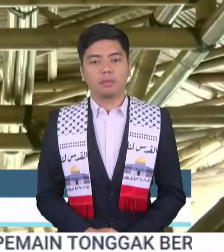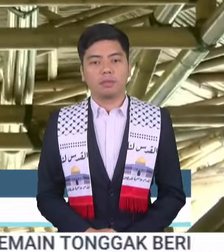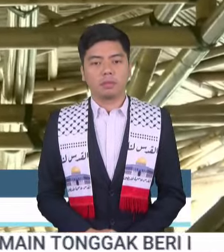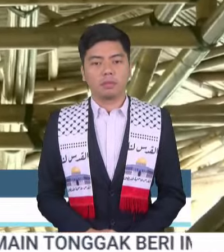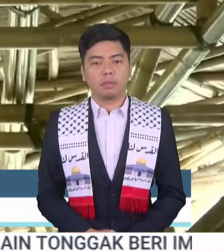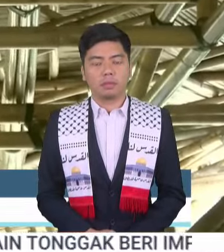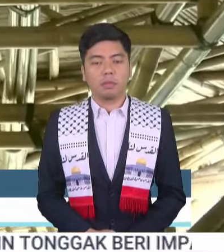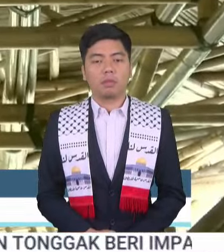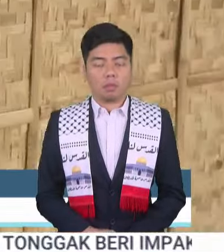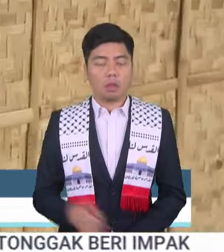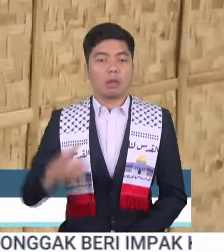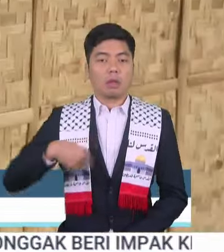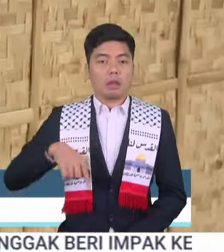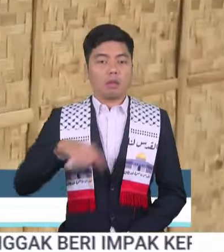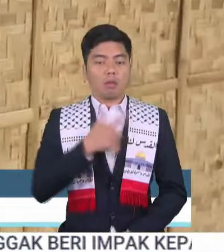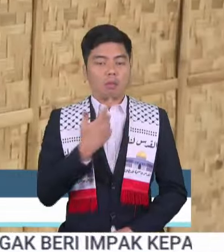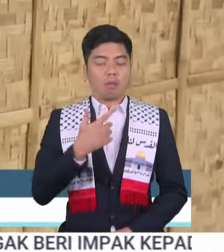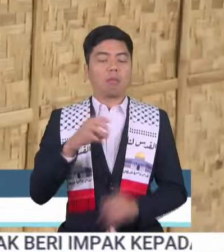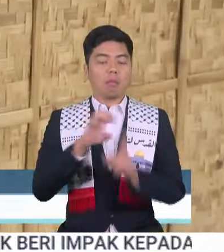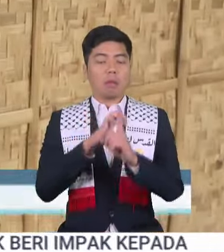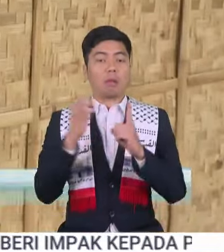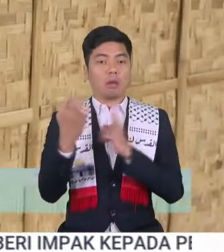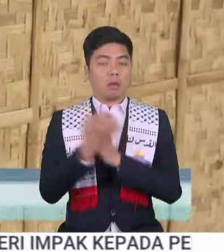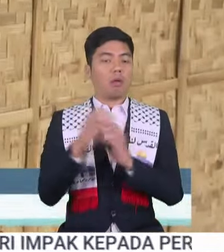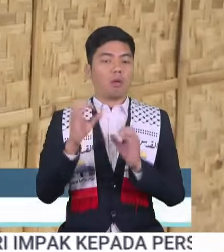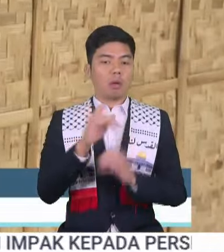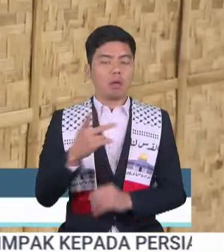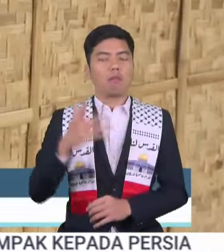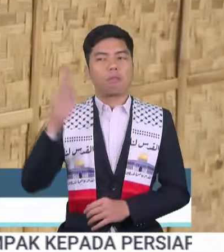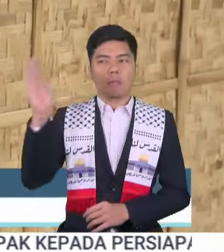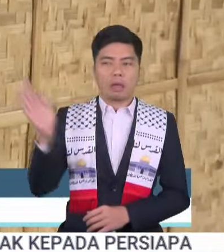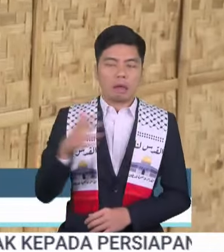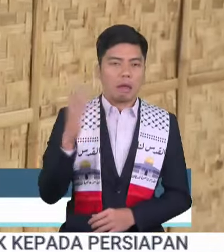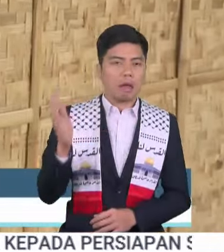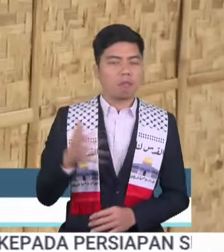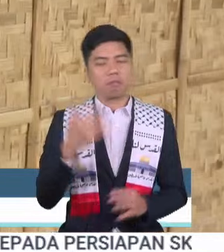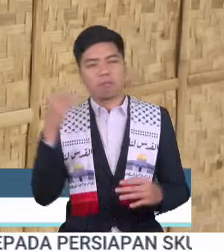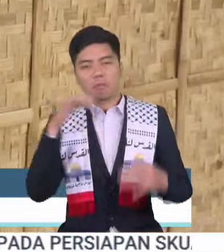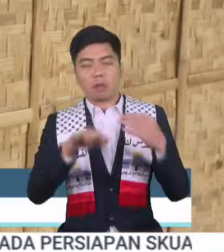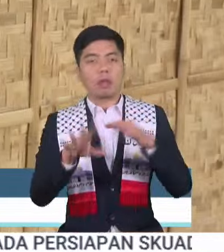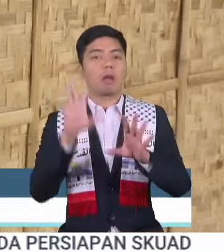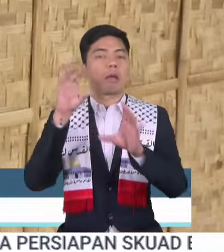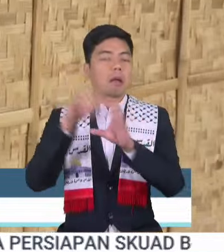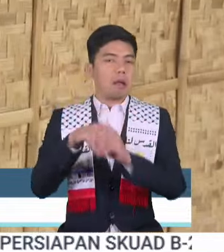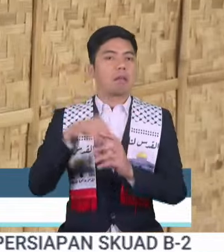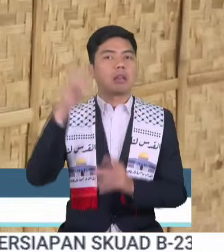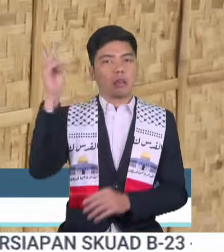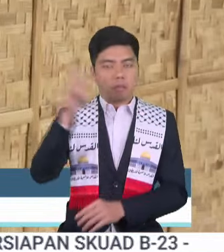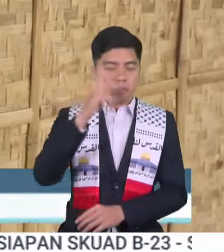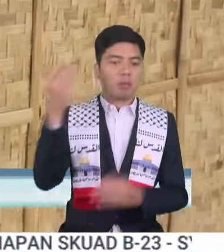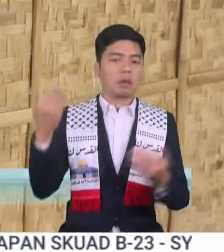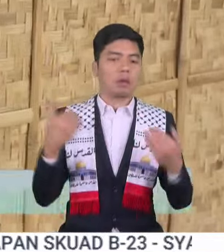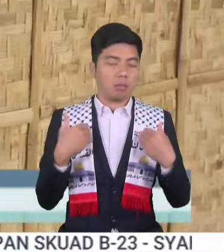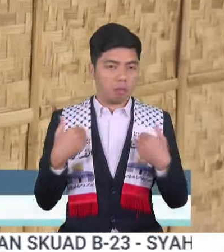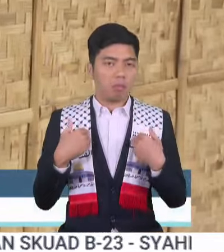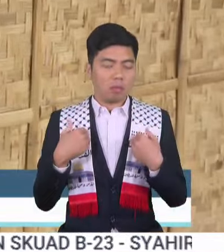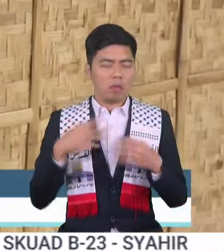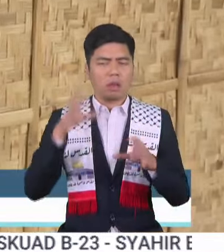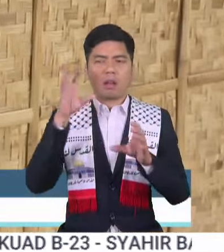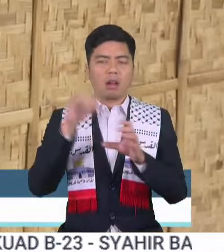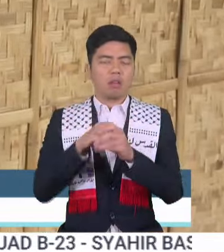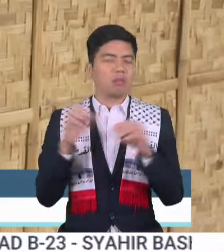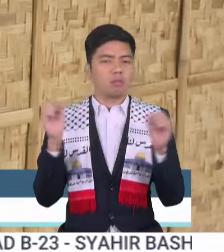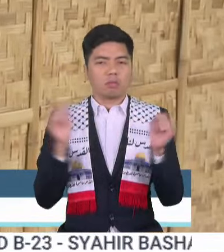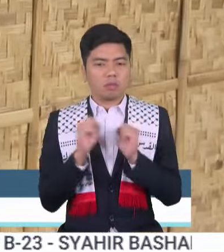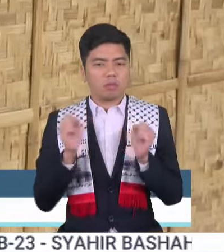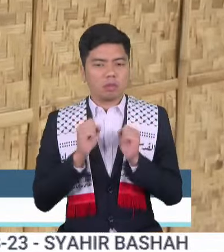Dia punya environment dia okey. Angin pun keluar masuk dan keliling, kipas pun ada ke dalam. Jadi suasana dalam tu sejuk.